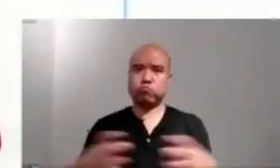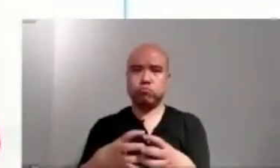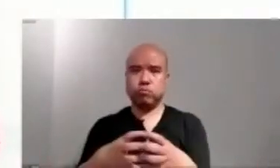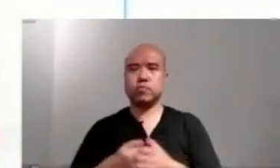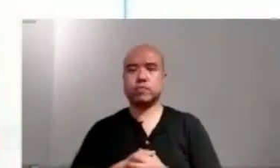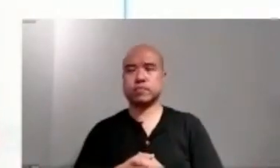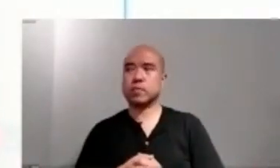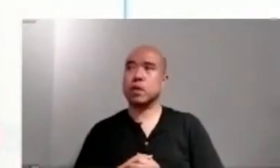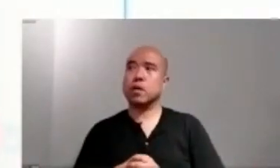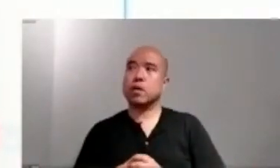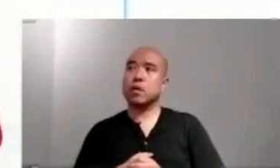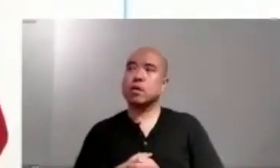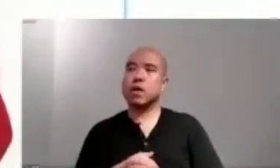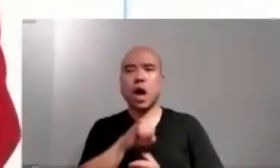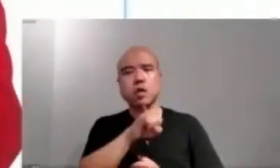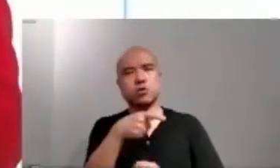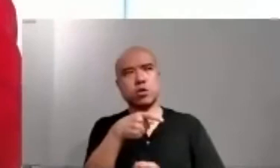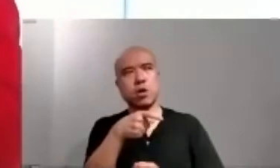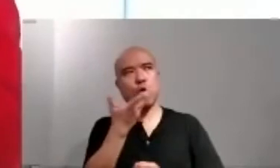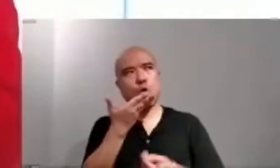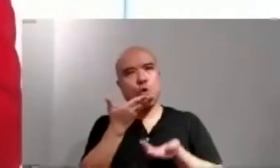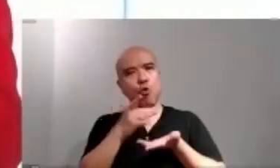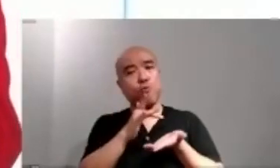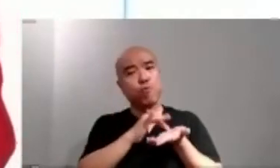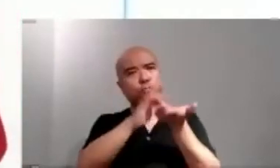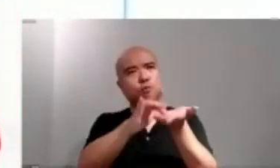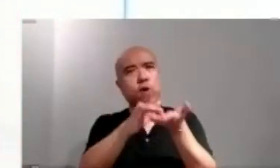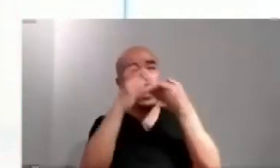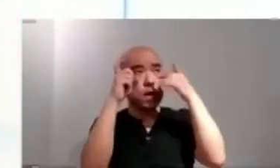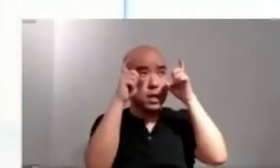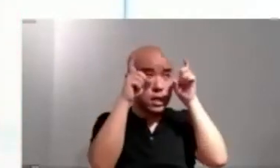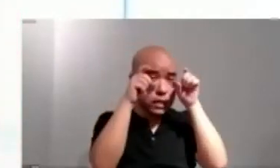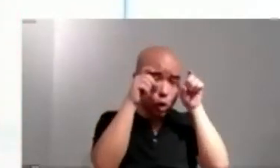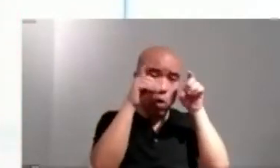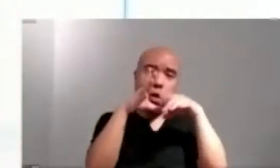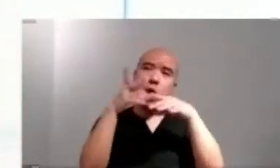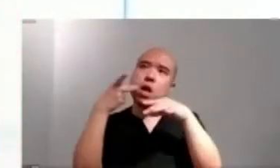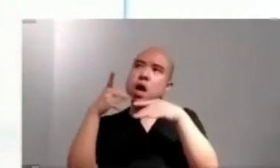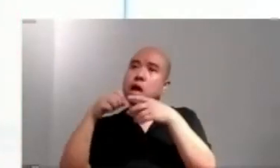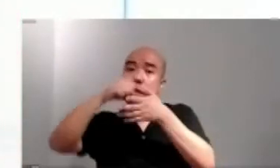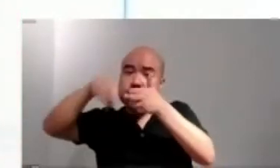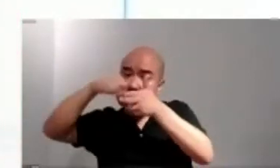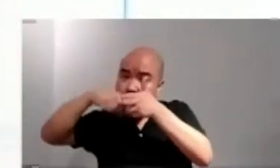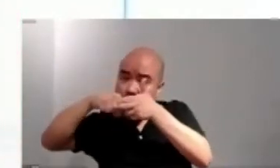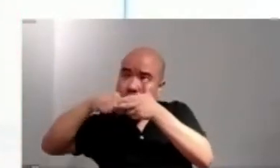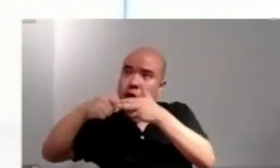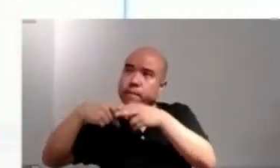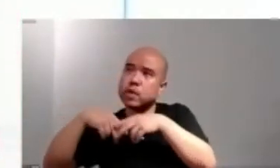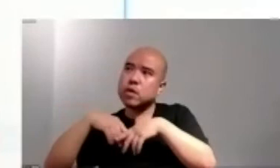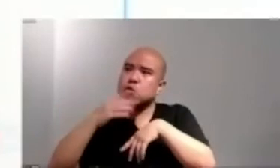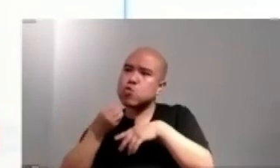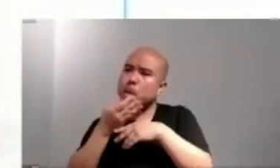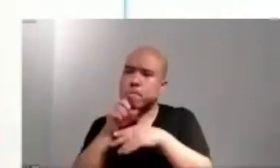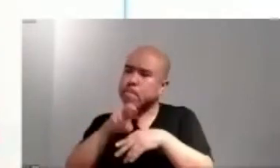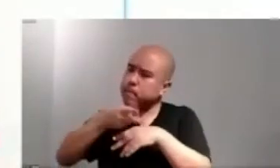如啦，我哋諗。IG 可以播放呢个影像同埋声音，咁可唔可以用 IG 做到呢个微广播剧？